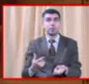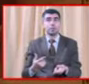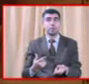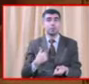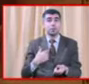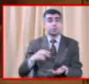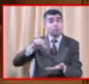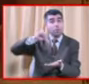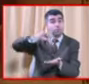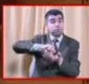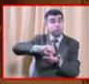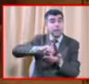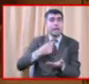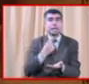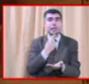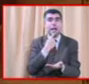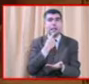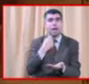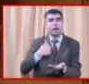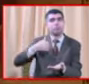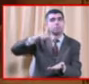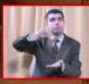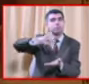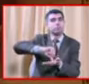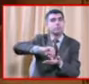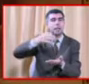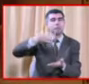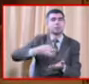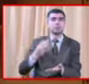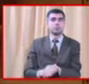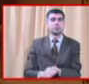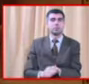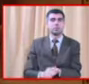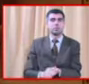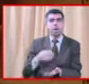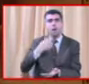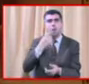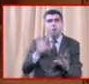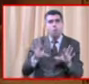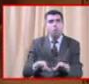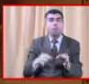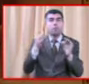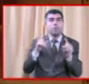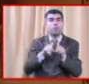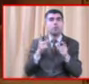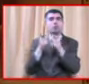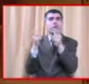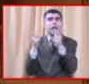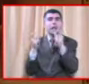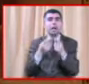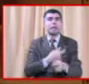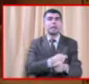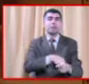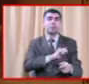أنتمي إلى نفس المنطقة التي تنتمي إليها. ماذا وقع بالضبط؟ وقع أن شركة إسبانية اللي شرت